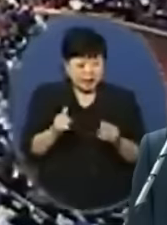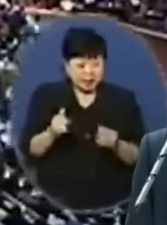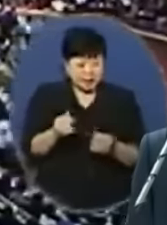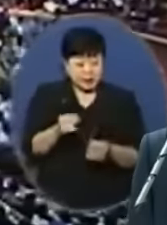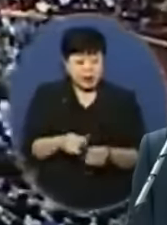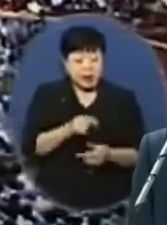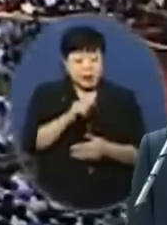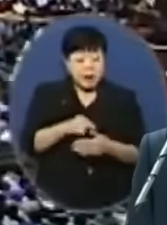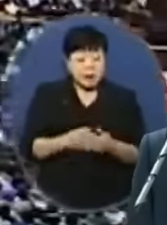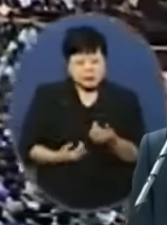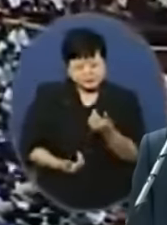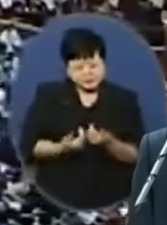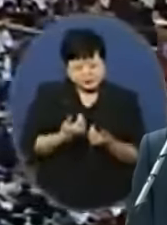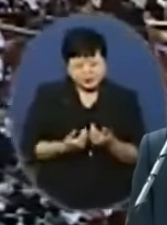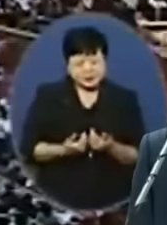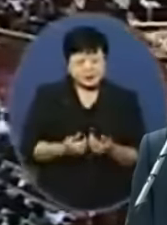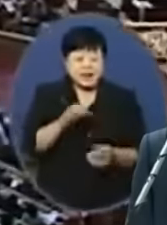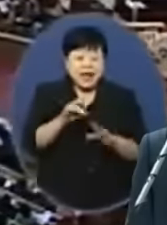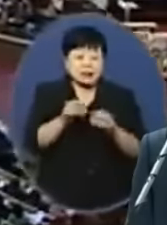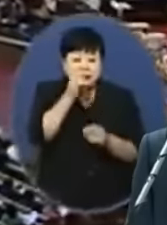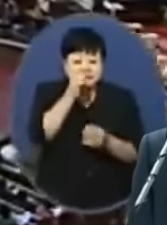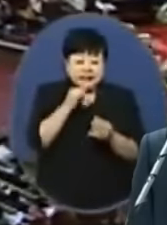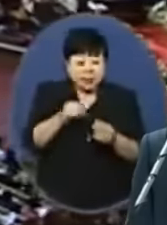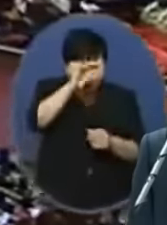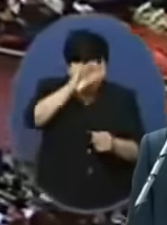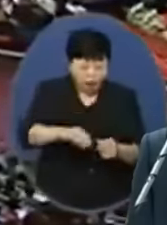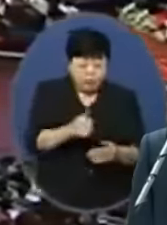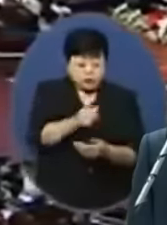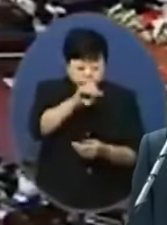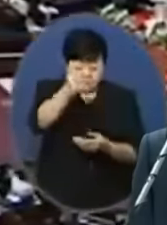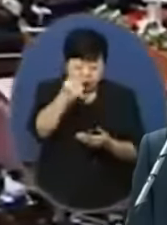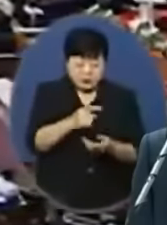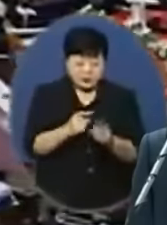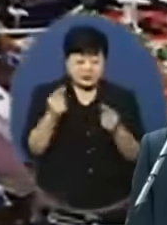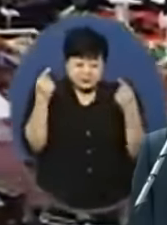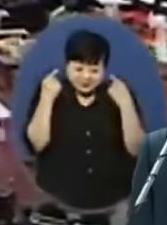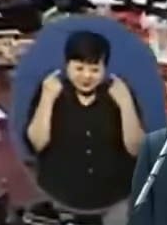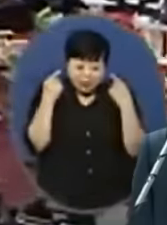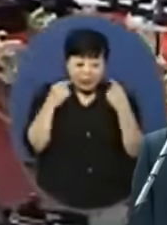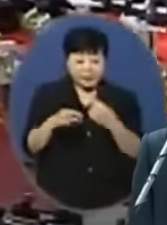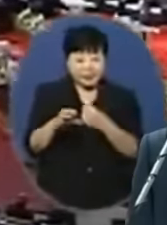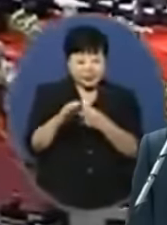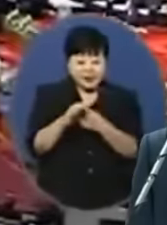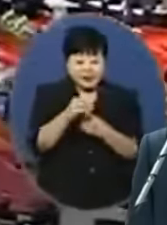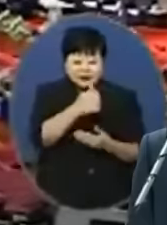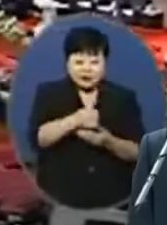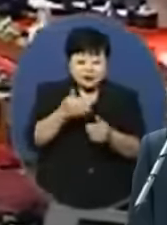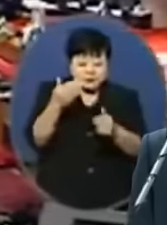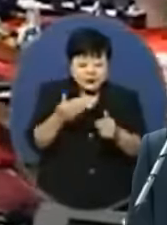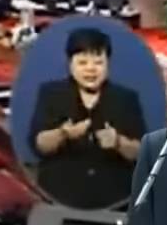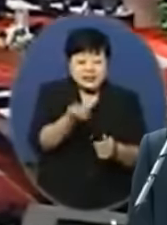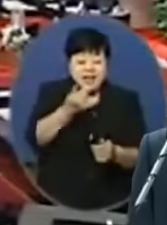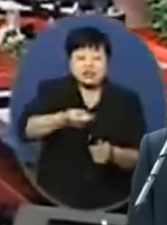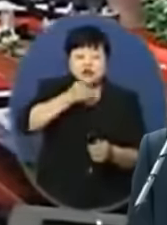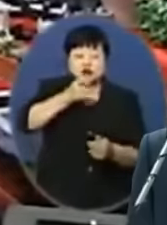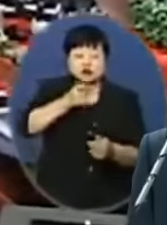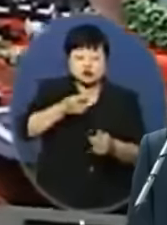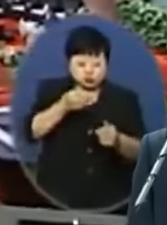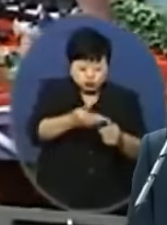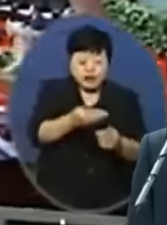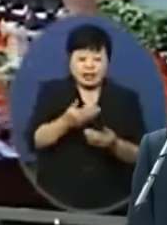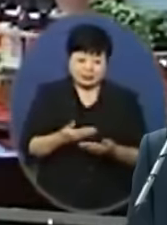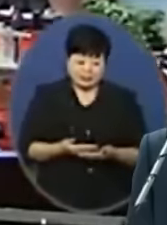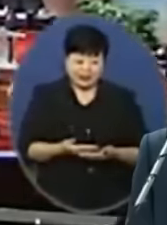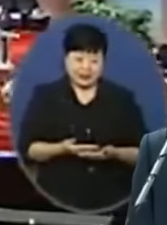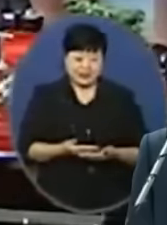이 마음에 갈급함이 있는 사람은 주님께로 와서 말씀을 들으면 주님께서 생수를 주실